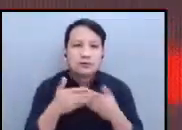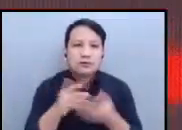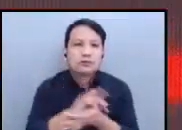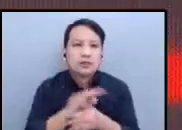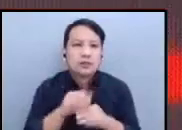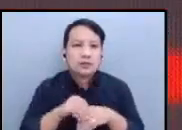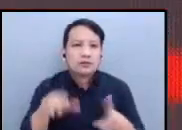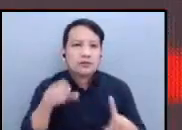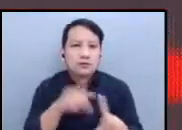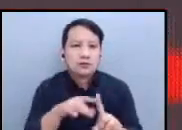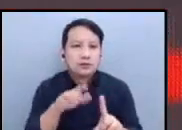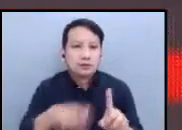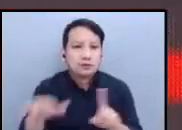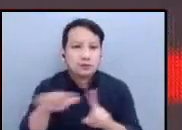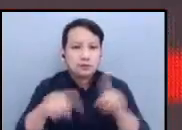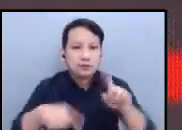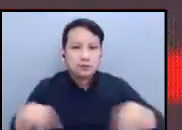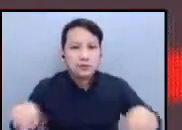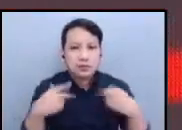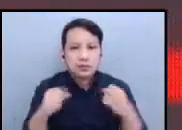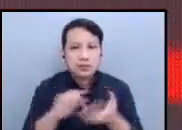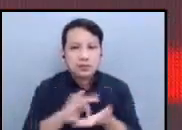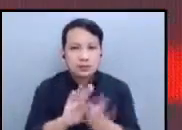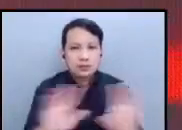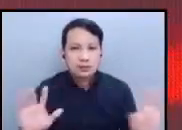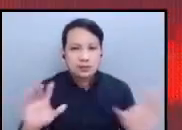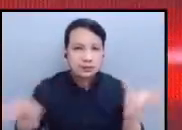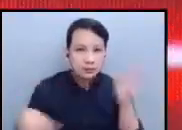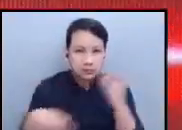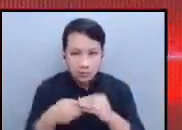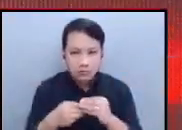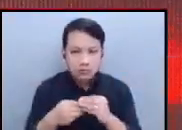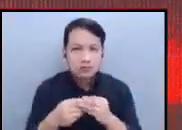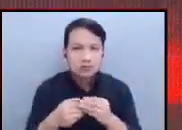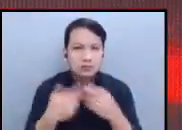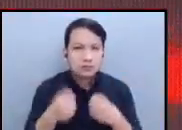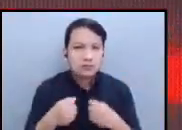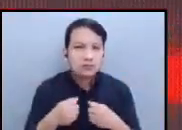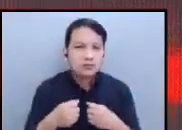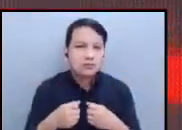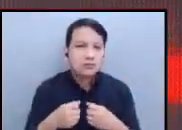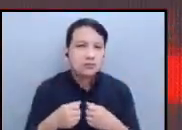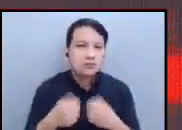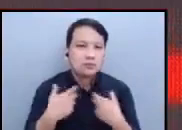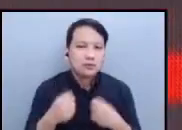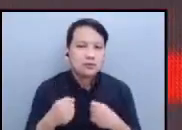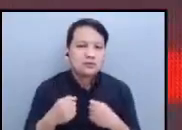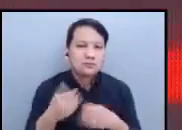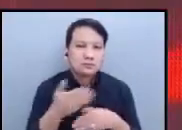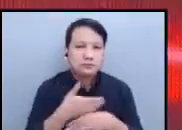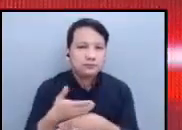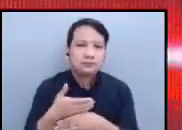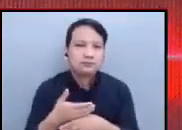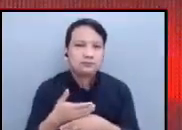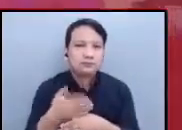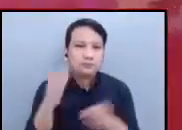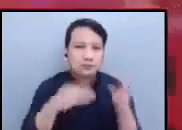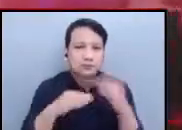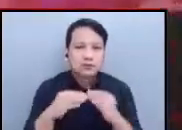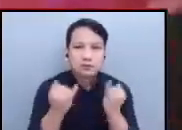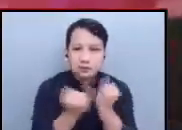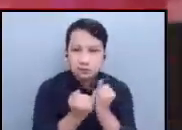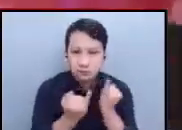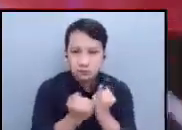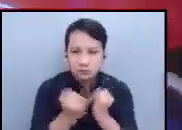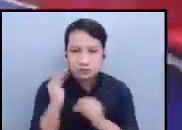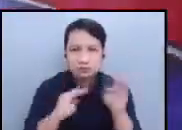the weaknesses of our healthcare system. Our inadequate health facilities, our problems with healthcare workers, our perennial problem with PhilHealth.